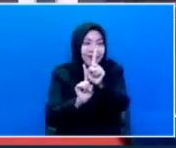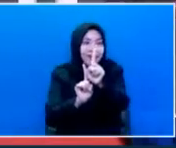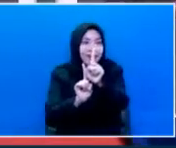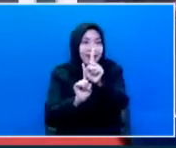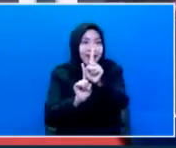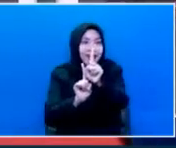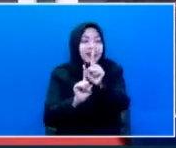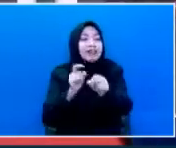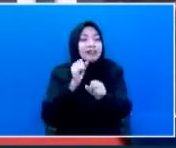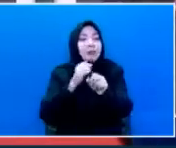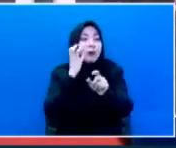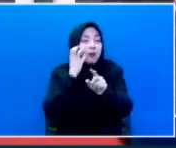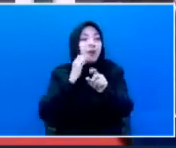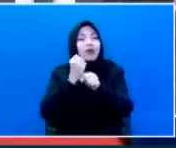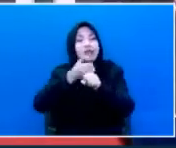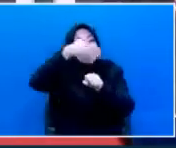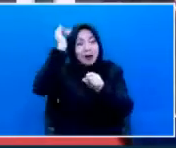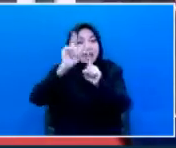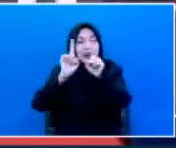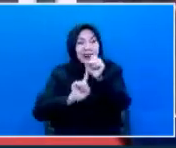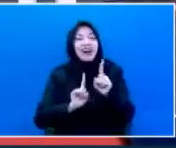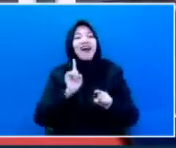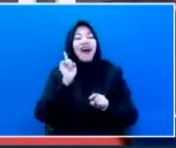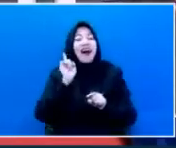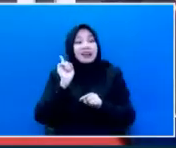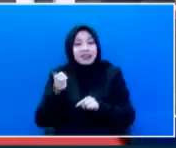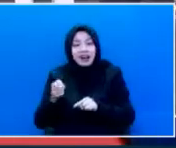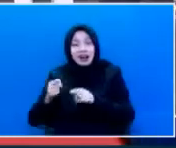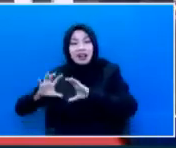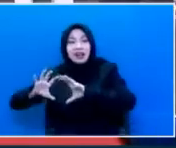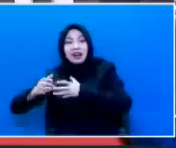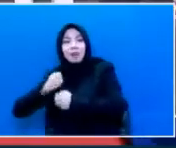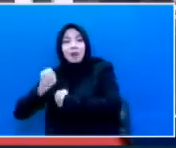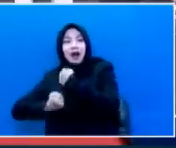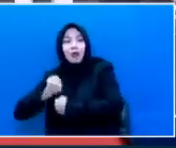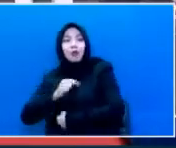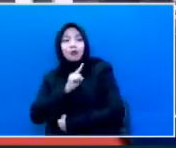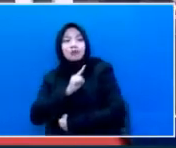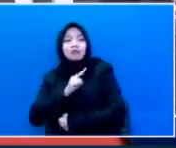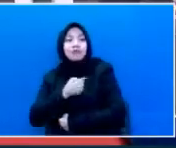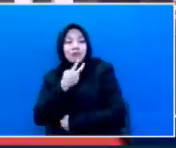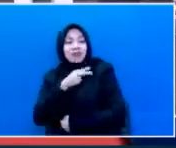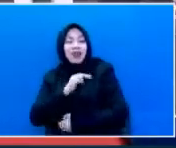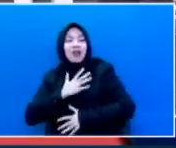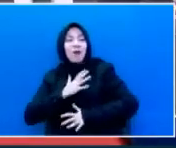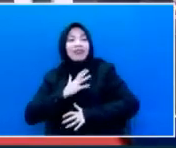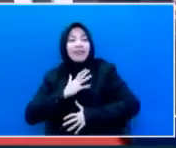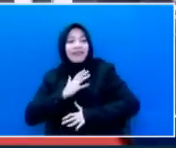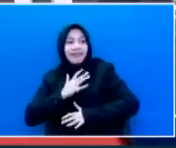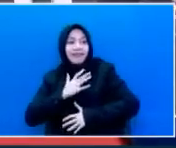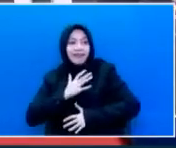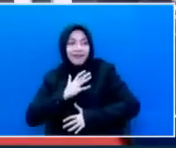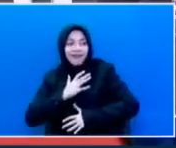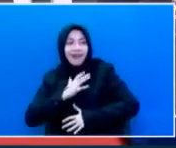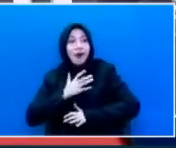membuat ya Ee semacam waswas di kalangan para pelaku ekonomi pelaku usaha sebab ee